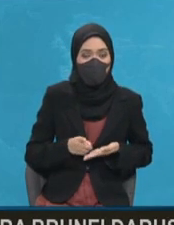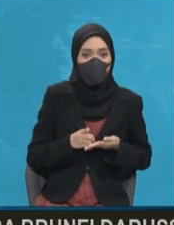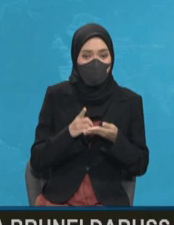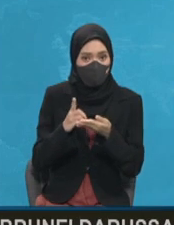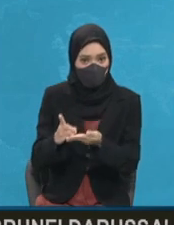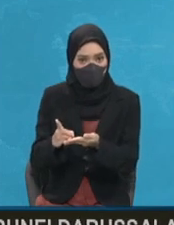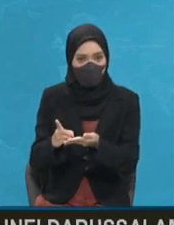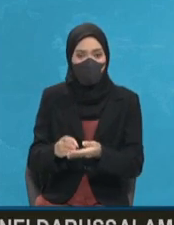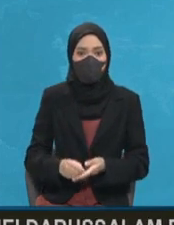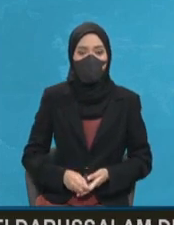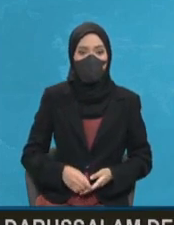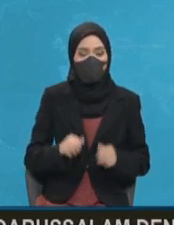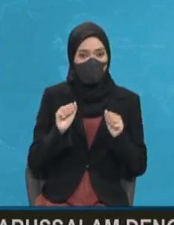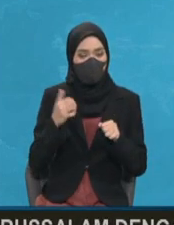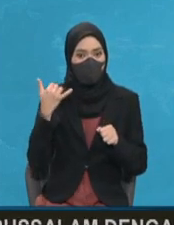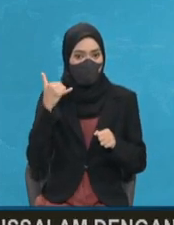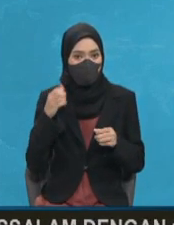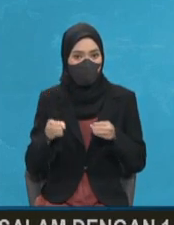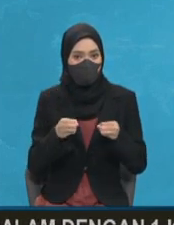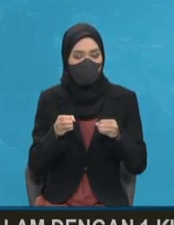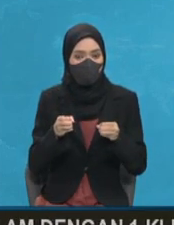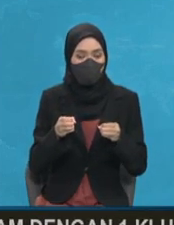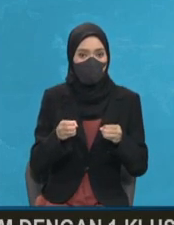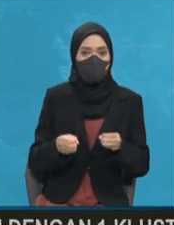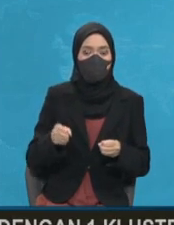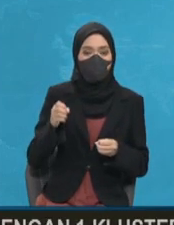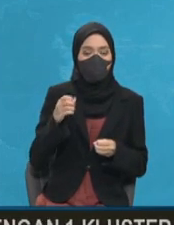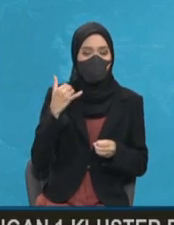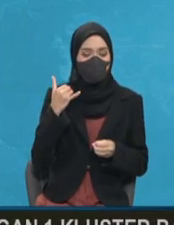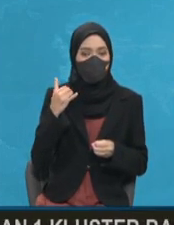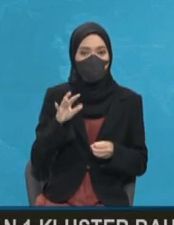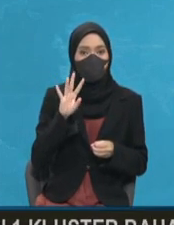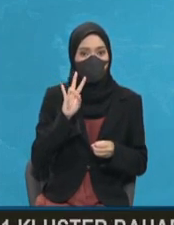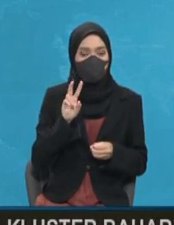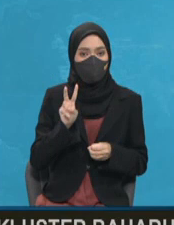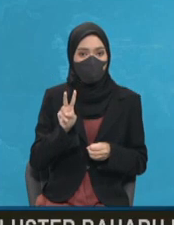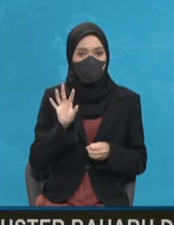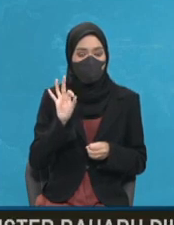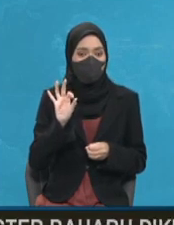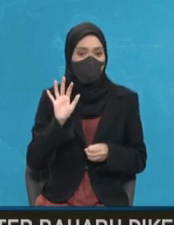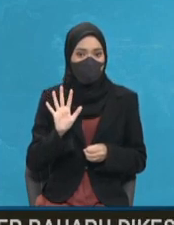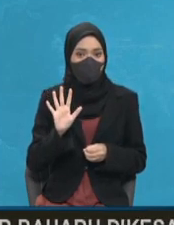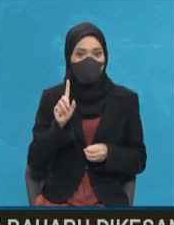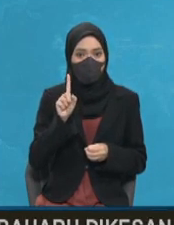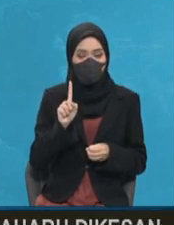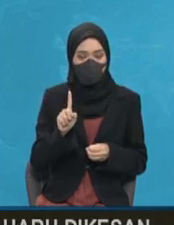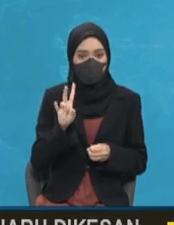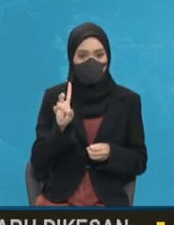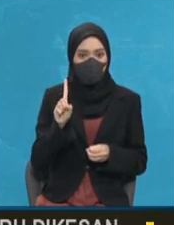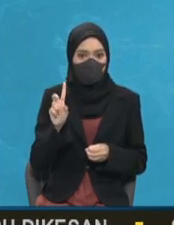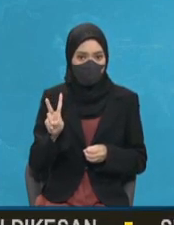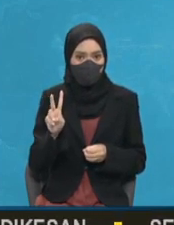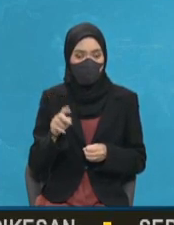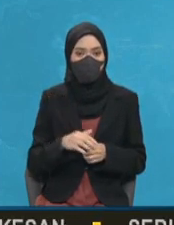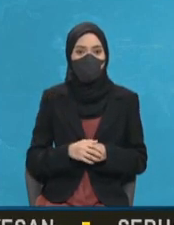hubungi pusat operasi kecemasan melalui Italian 729 5712 pada